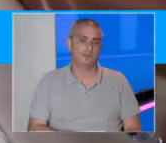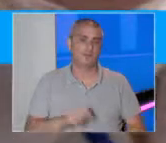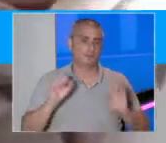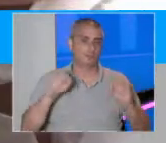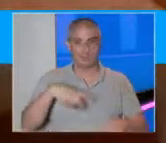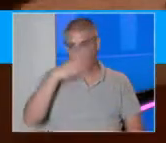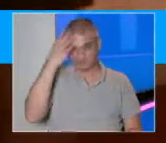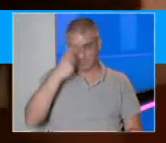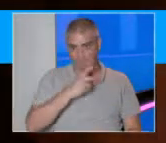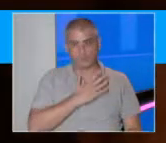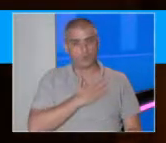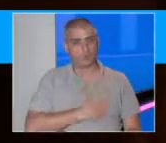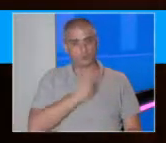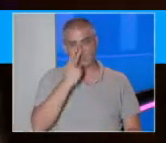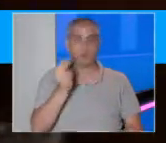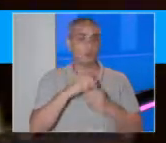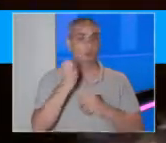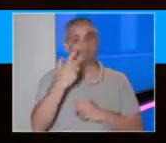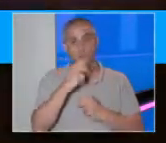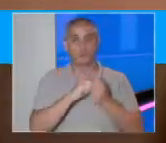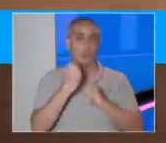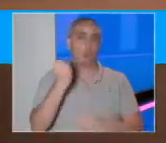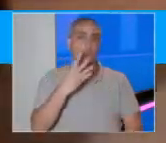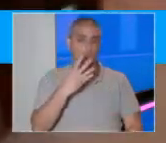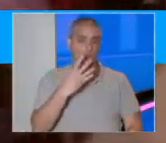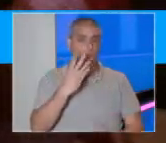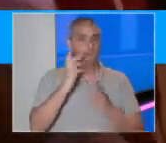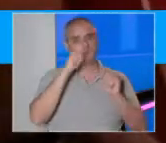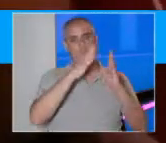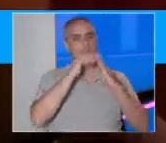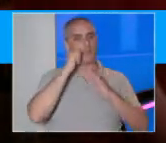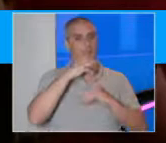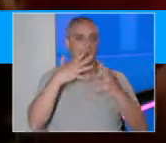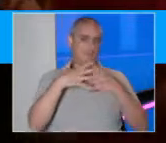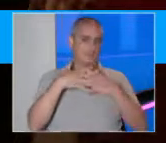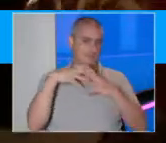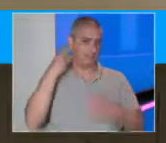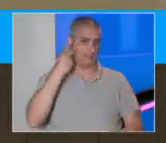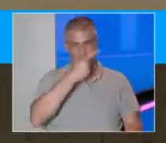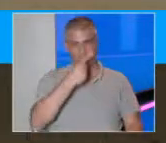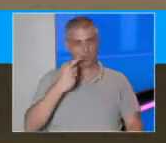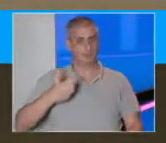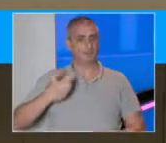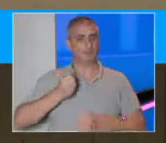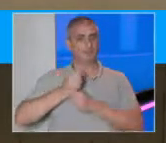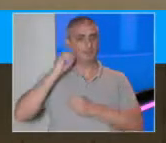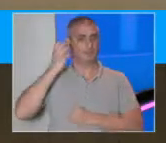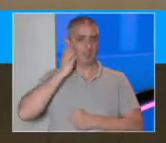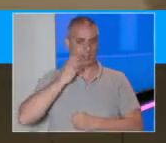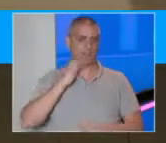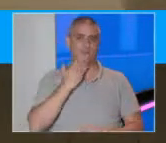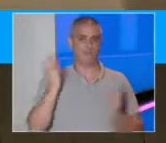טראמפ מאוד היה רוצה לראות בעוד 3 שבועות, 4 שבועות, על מדשאות הבית הלבן את נציגי איחוד האמירויות ואת נציגי